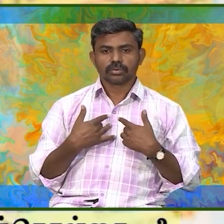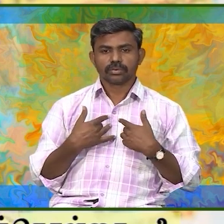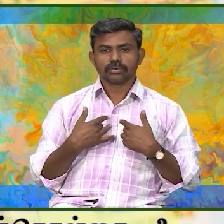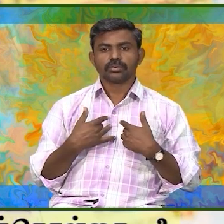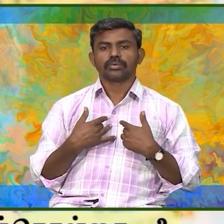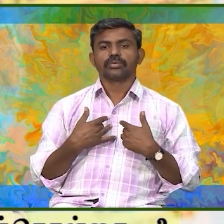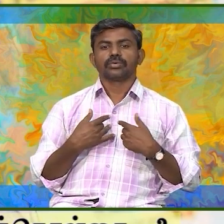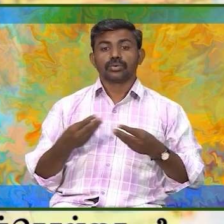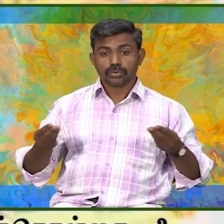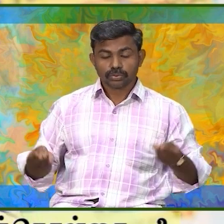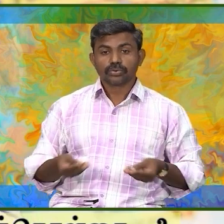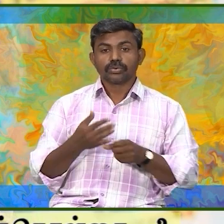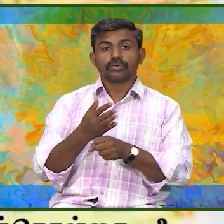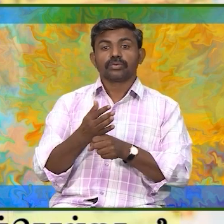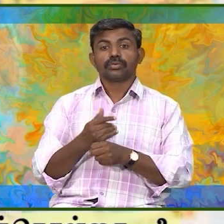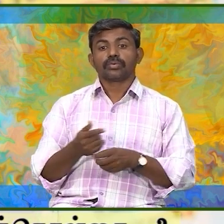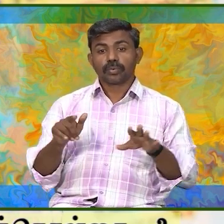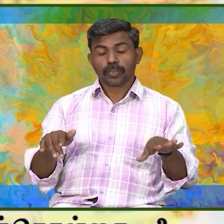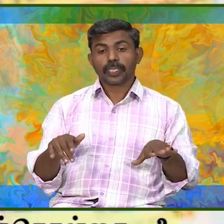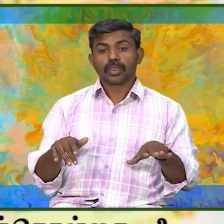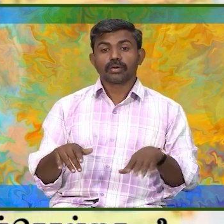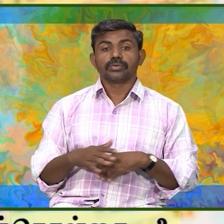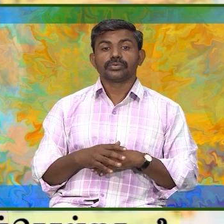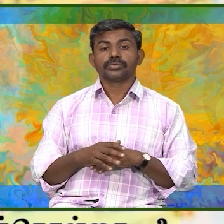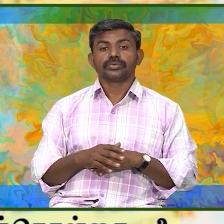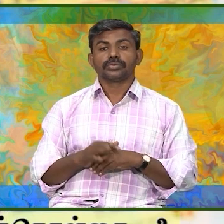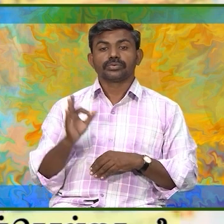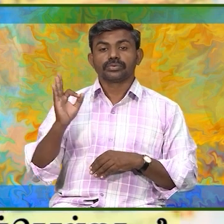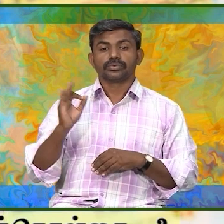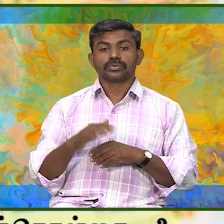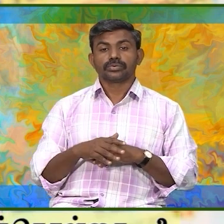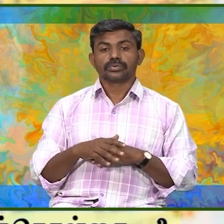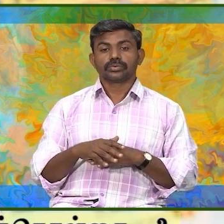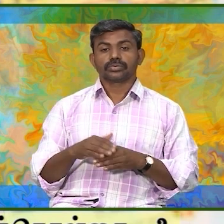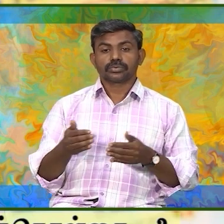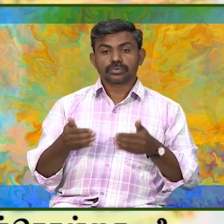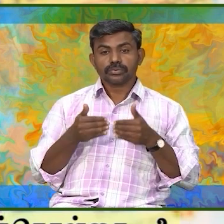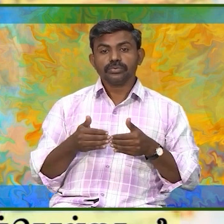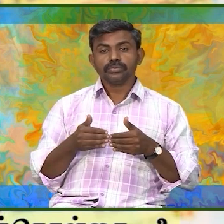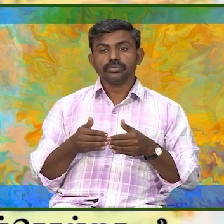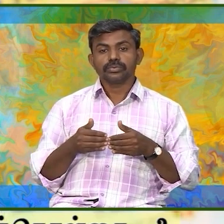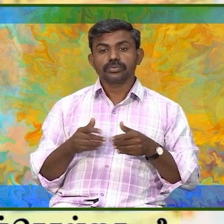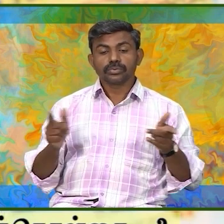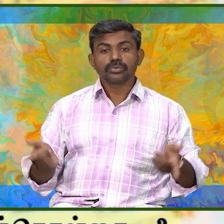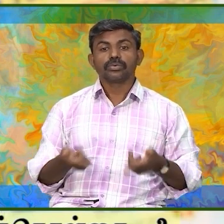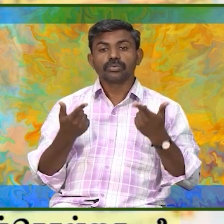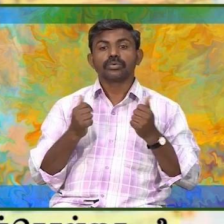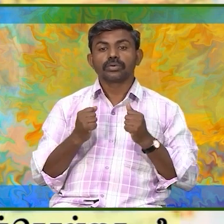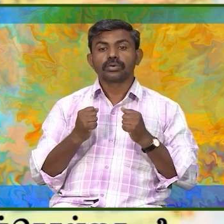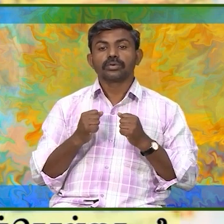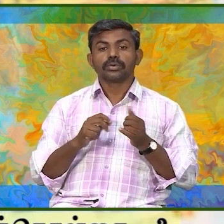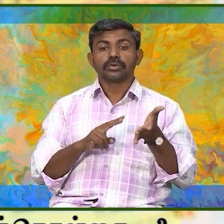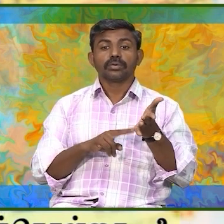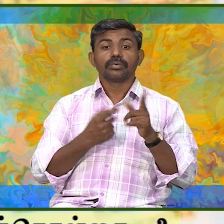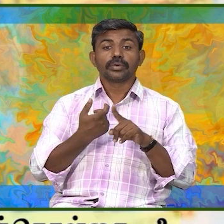என்ன செய்வோம், சுதந்திரமாக முடிவெடுத்து கொள்ளக்கூடிய ஒரு தன்மை தான் அணி சேராமை. இதை உருவாக்குனது யாருன்னு கேட்டிங்கன்னா